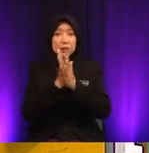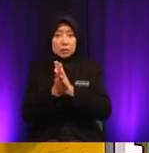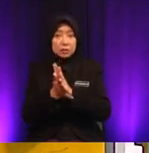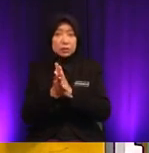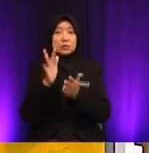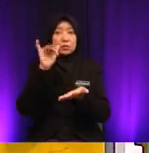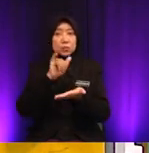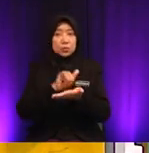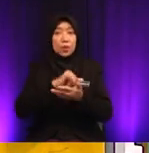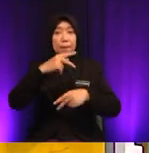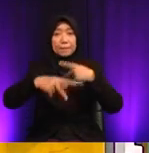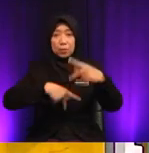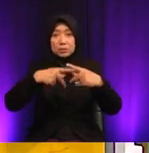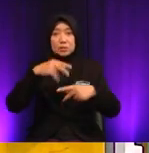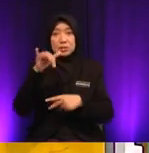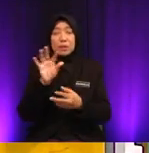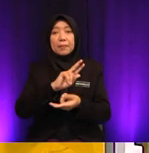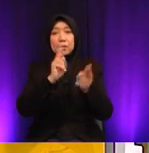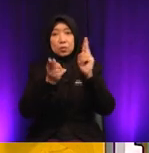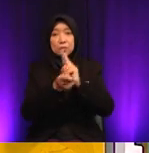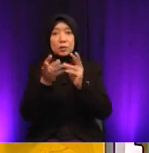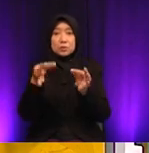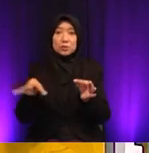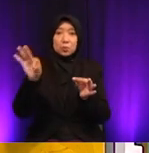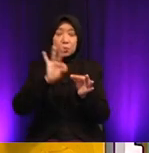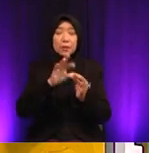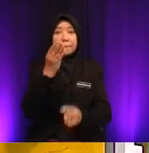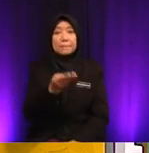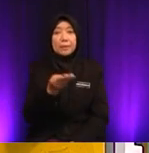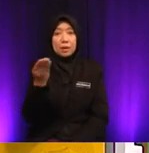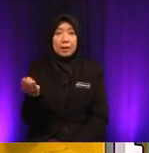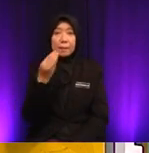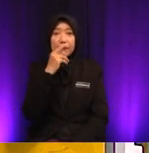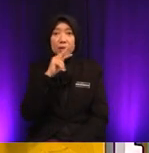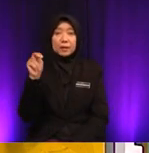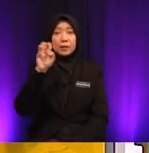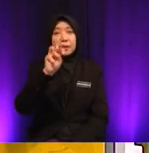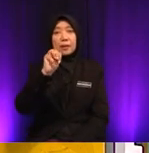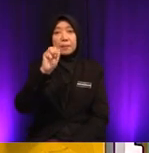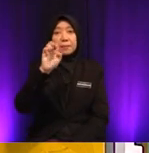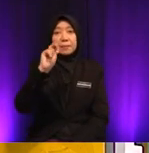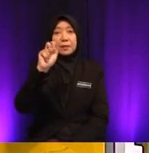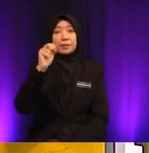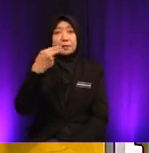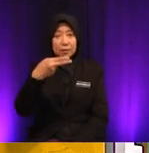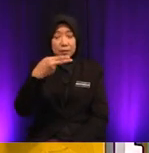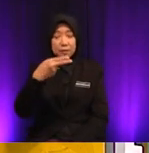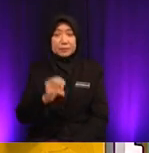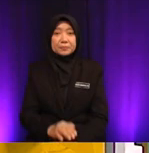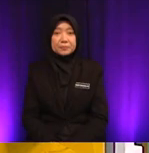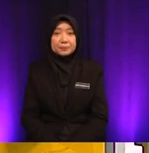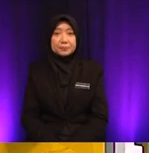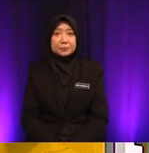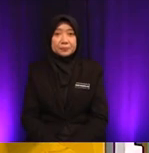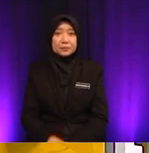proses yang mengubah suara mengubah suara yang bahan makanan mentah maksudnya bahan mentah Oke bahan mentah